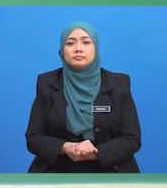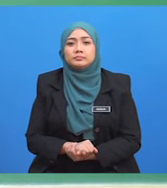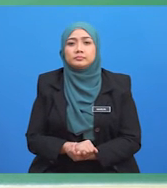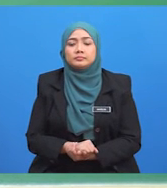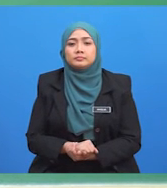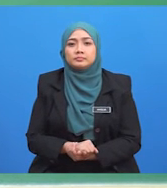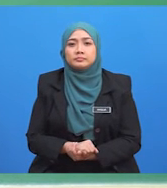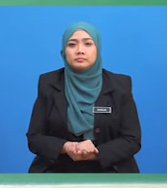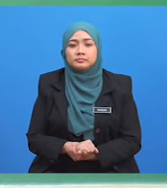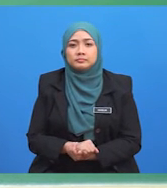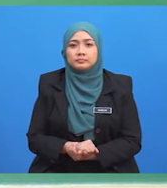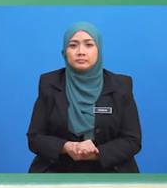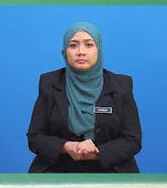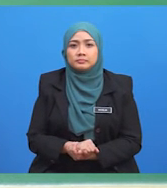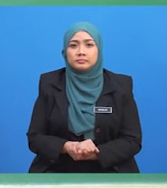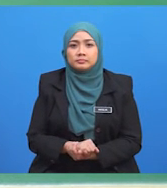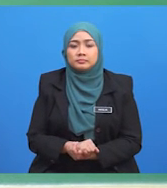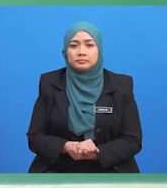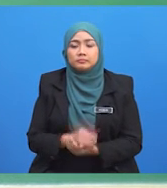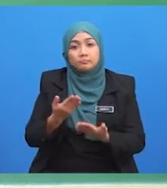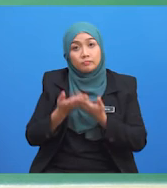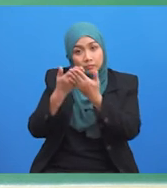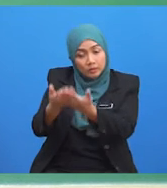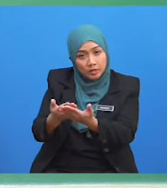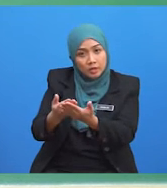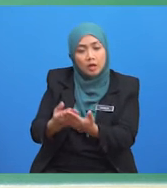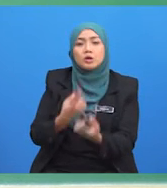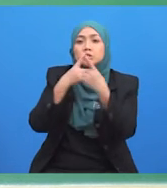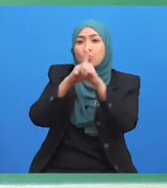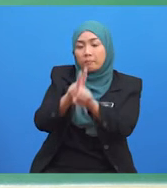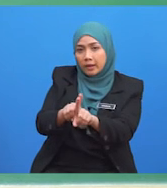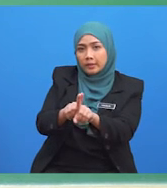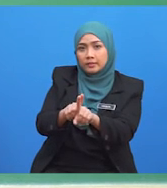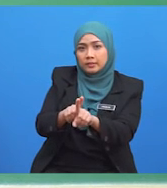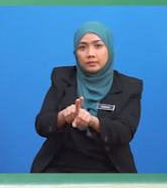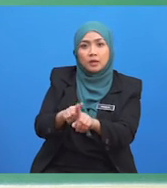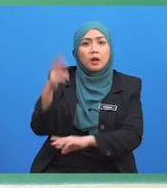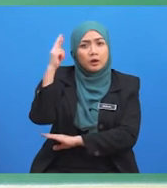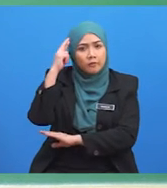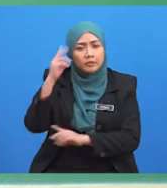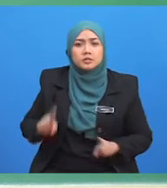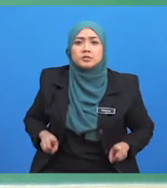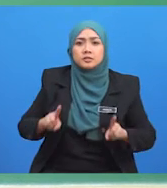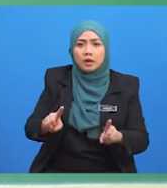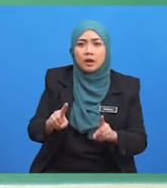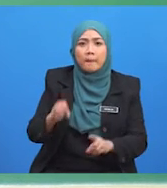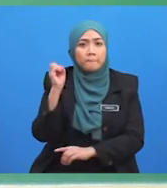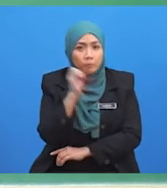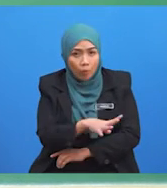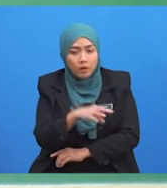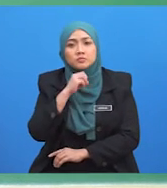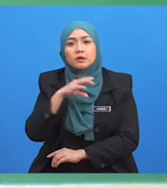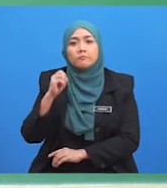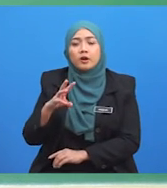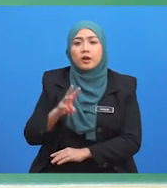kita semak jawapan. Cadangan jawapannya adalah Ravi sedang membuang sampah